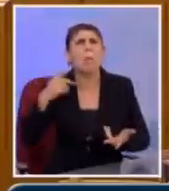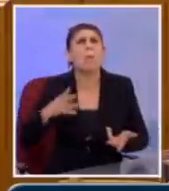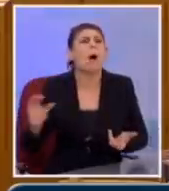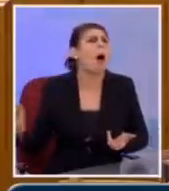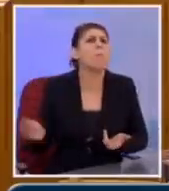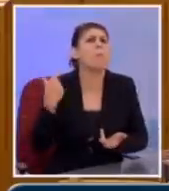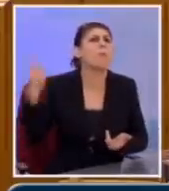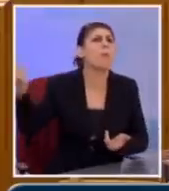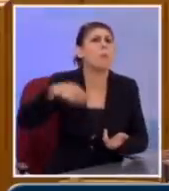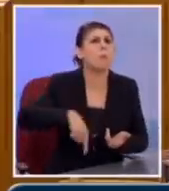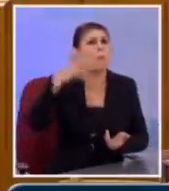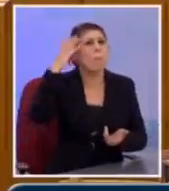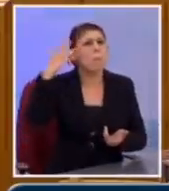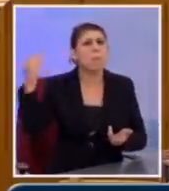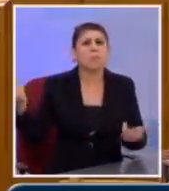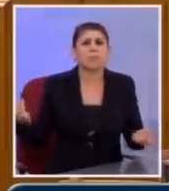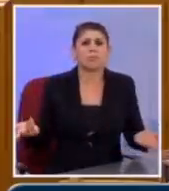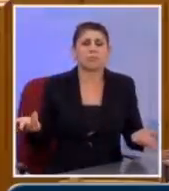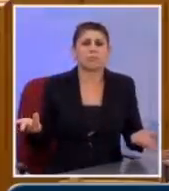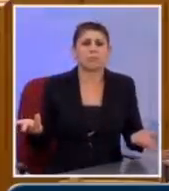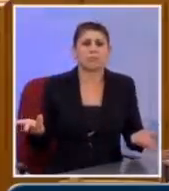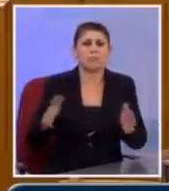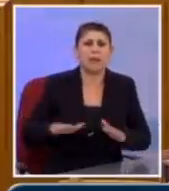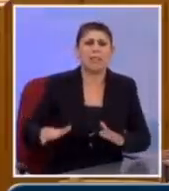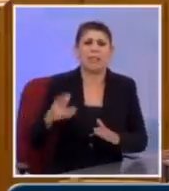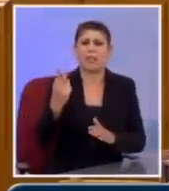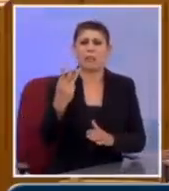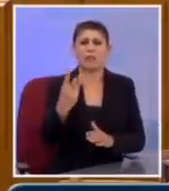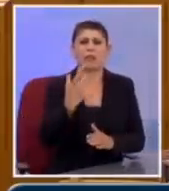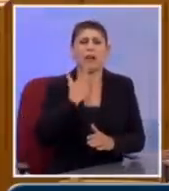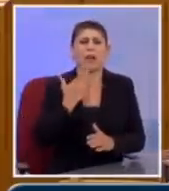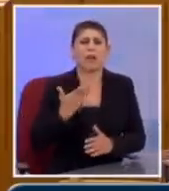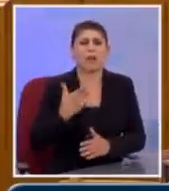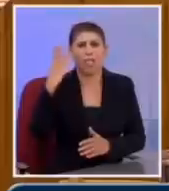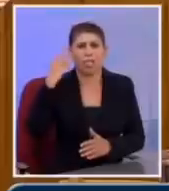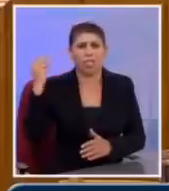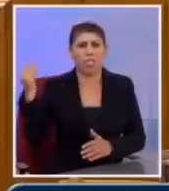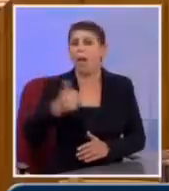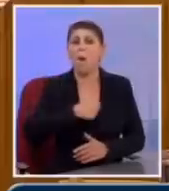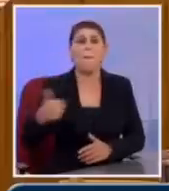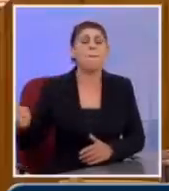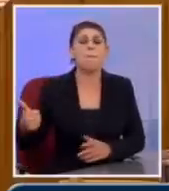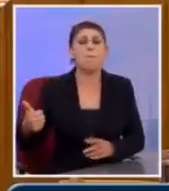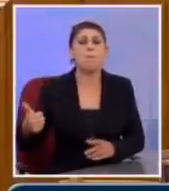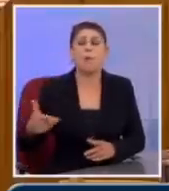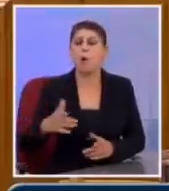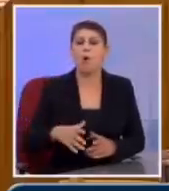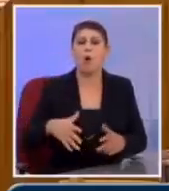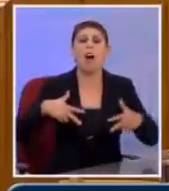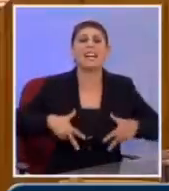πού ήρθαν αυτά που ήρθαν πολύ μικρά εδώ. Άρα η μόνη πατρίδα είναι αυτή, η